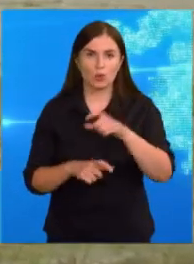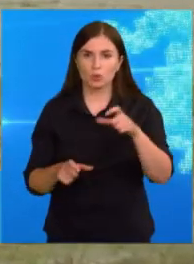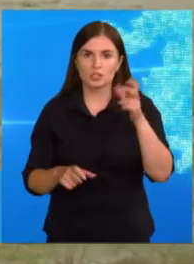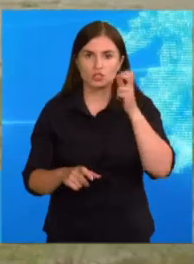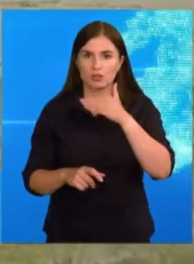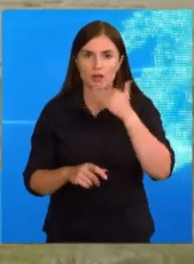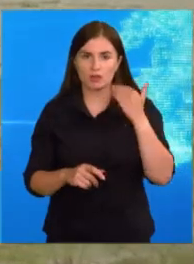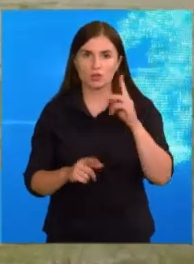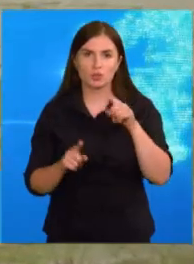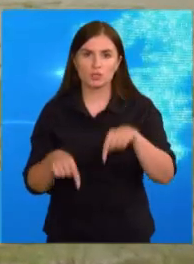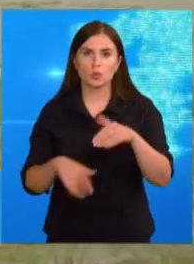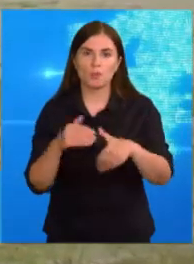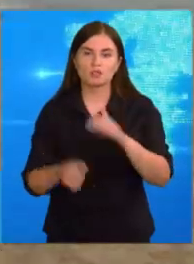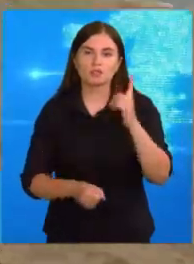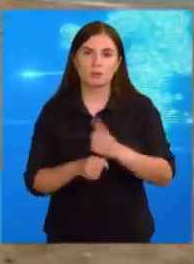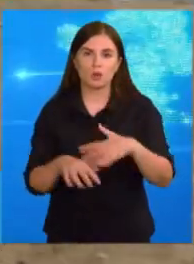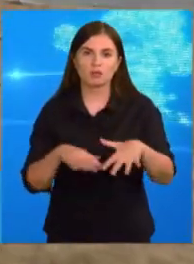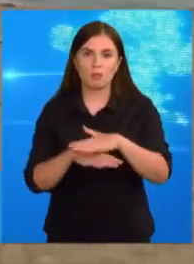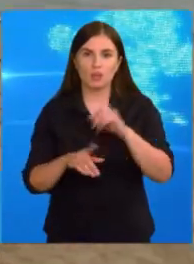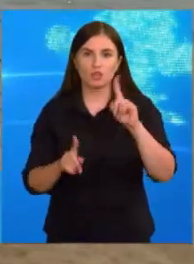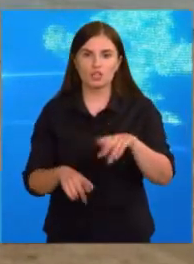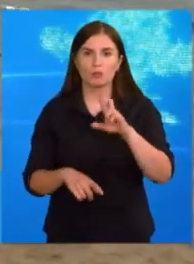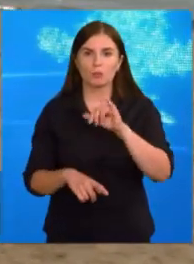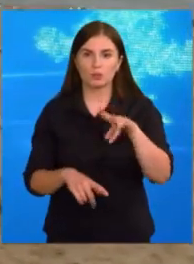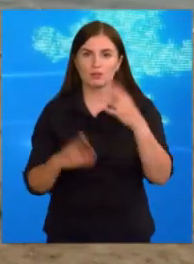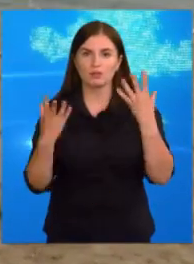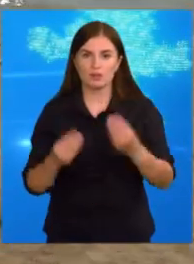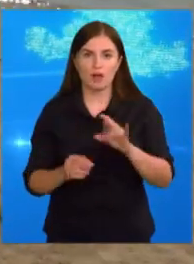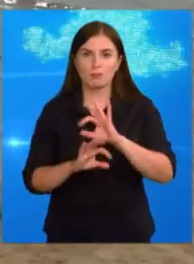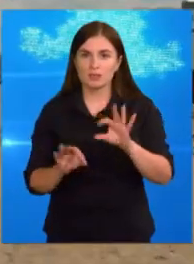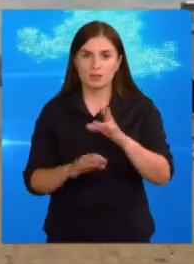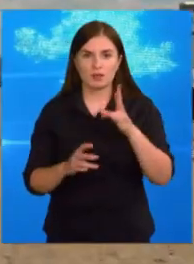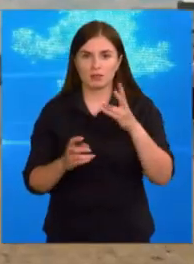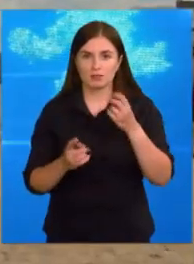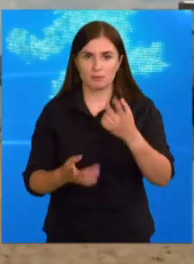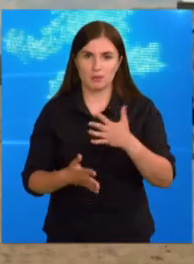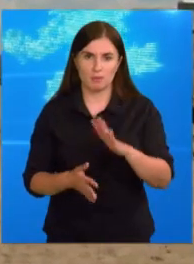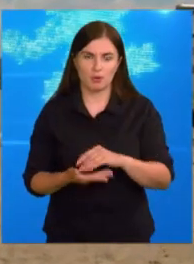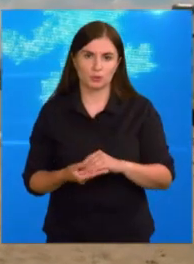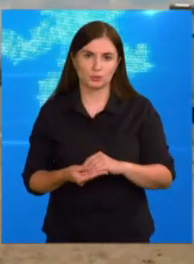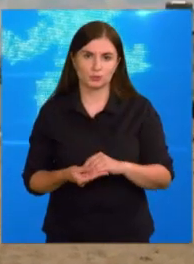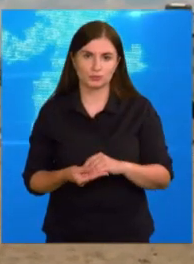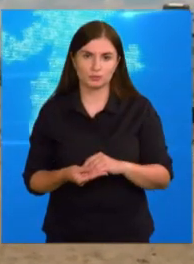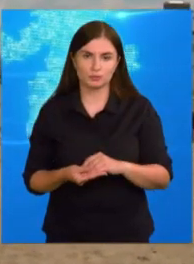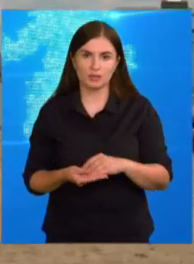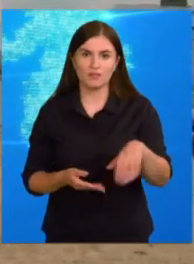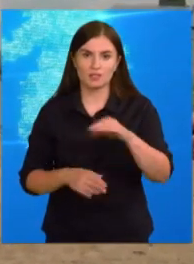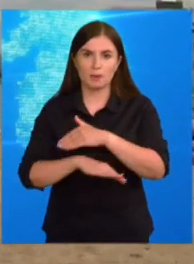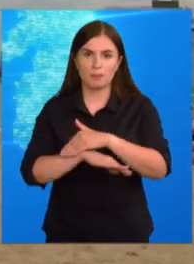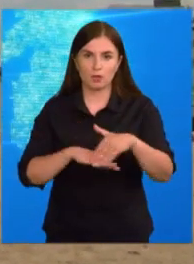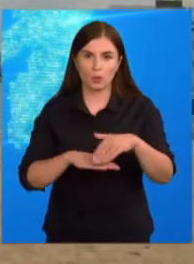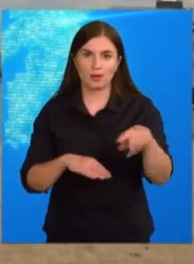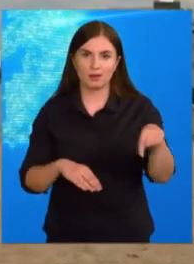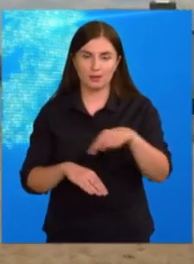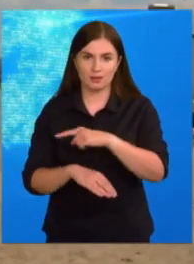купаться здесь запрещено. Толпа на берегу и в будний день. Никакие объяснения не способны вразумить горожан. Здесь везде по береговой линии расположены